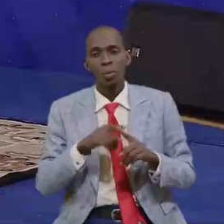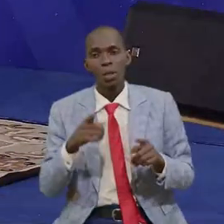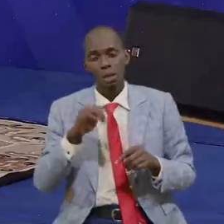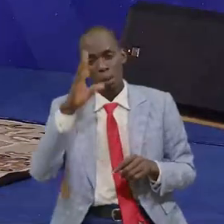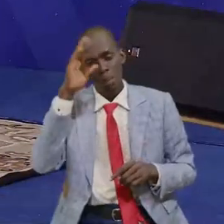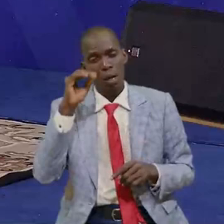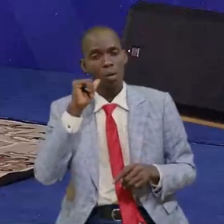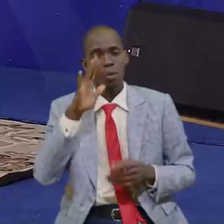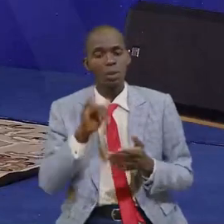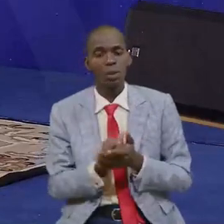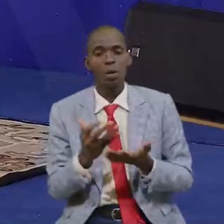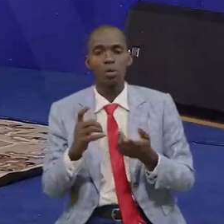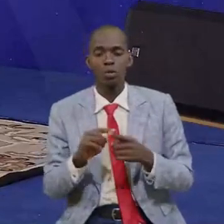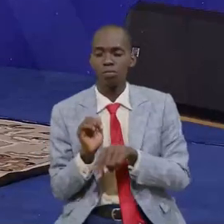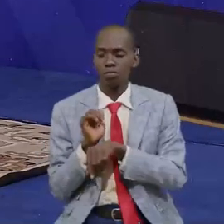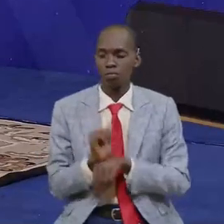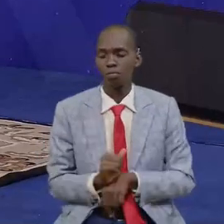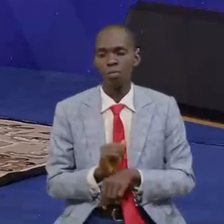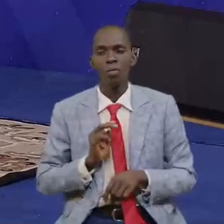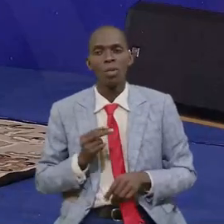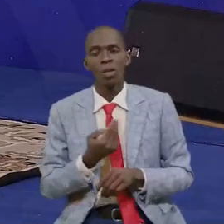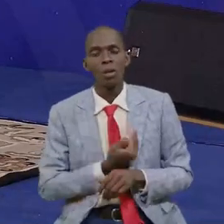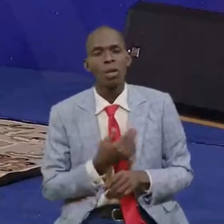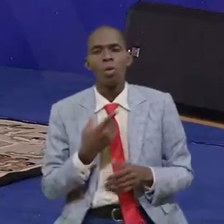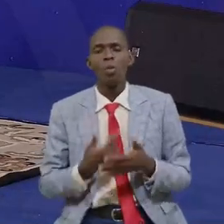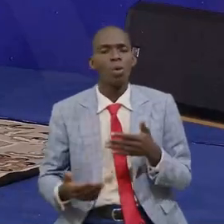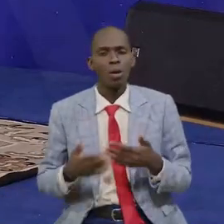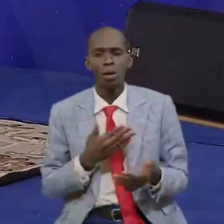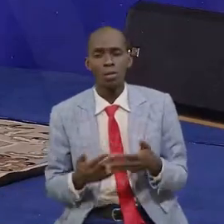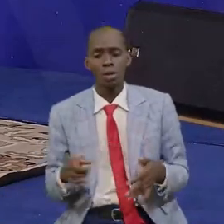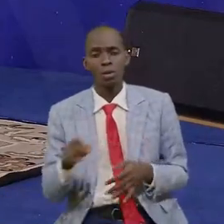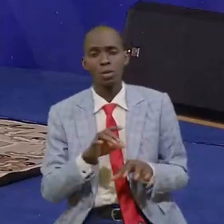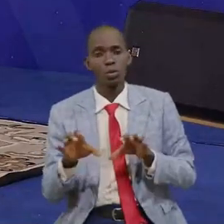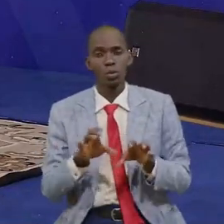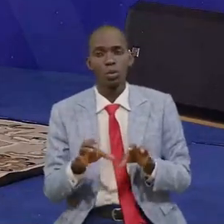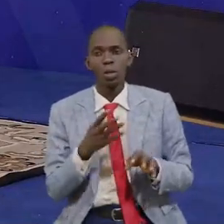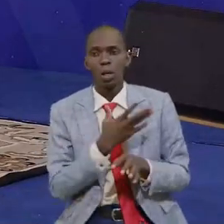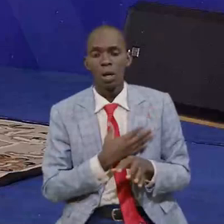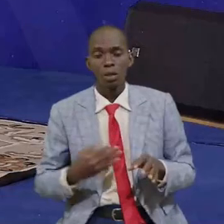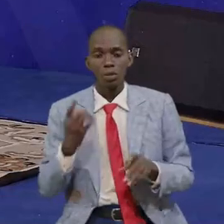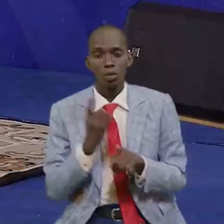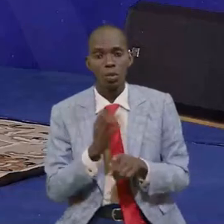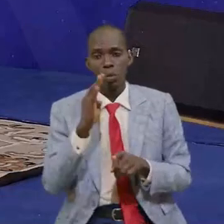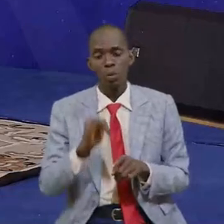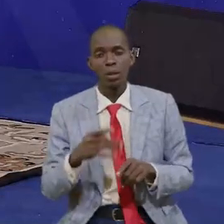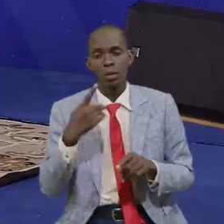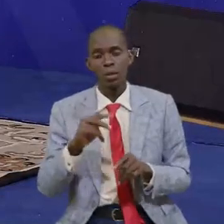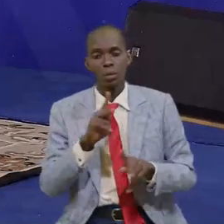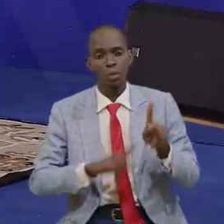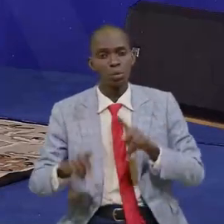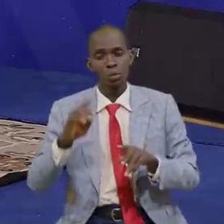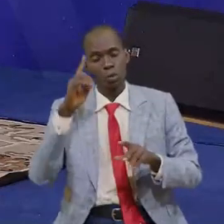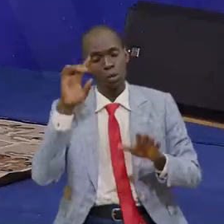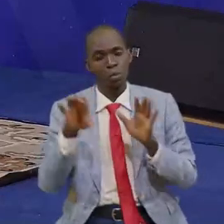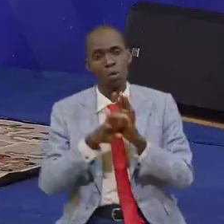en esclavage, quel que soit ce qu'ils font et leur posture, c'est que nous allons trembler et les craindre. Il n'y a pas